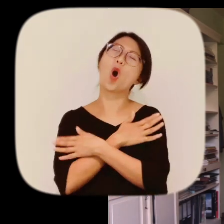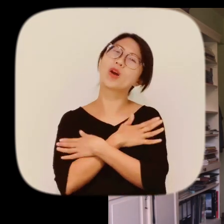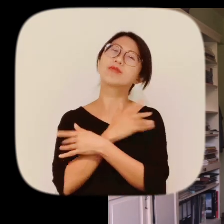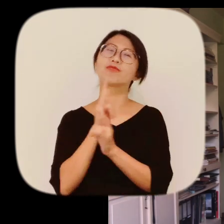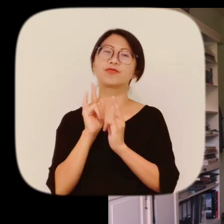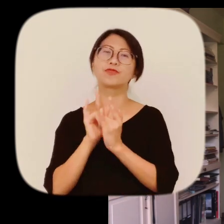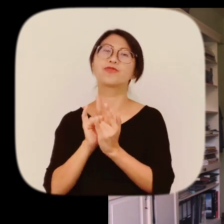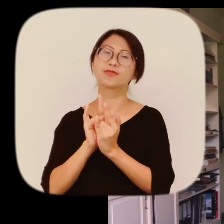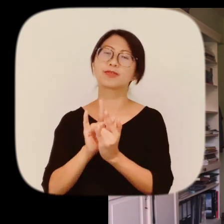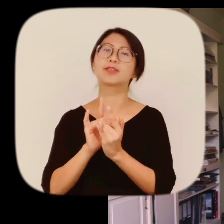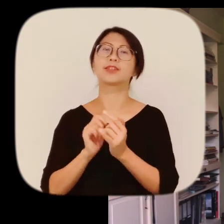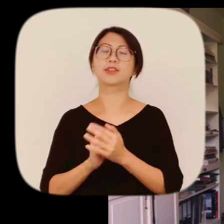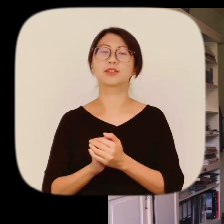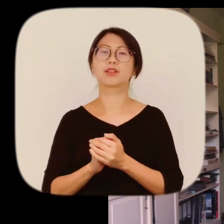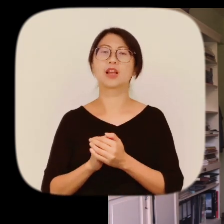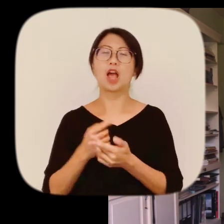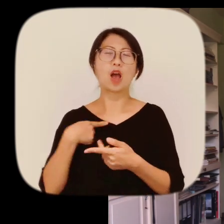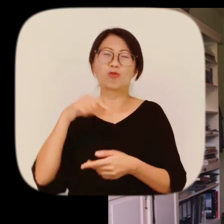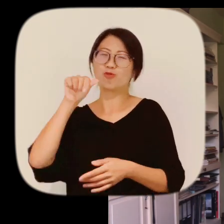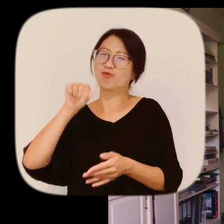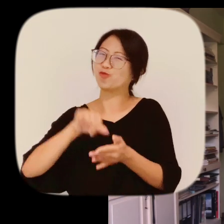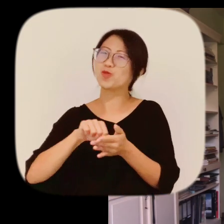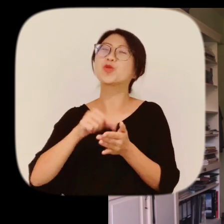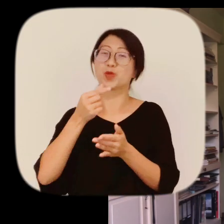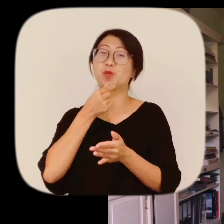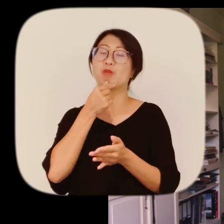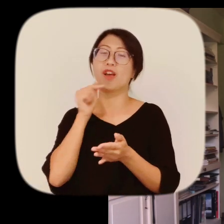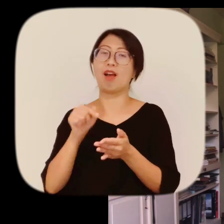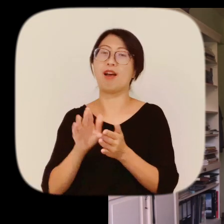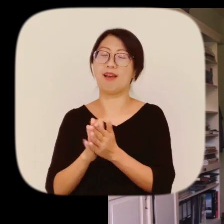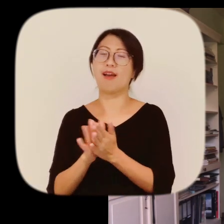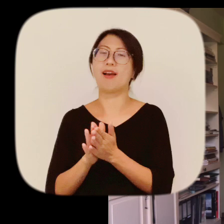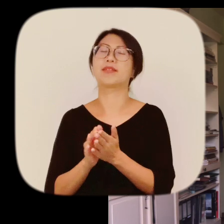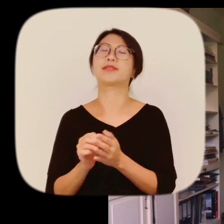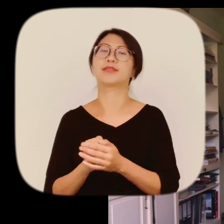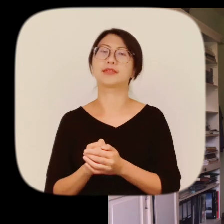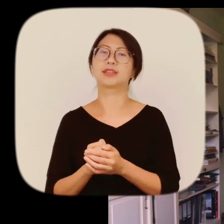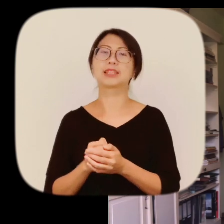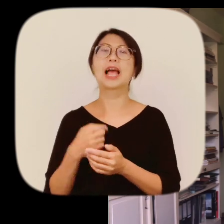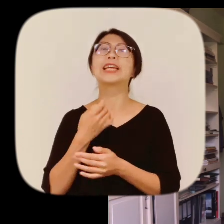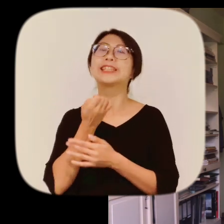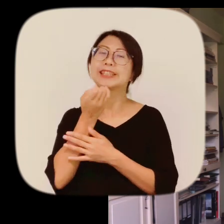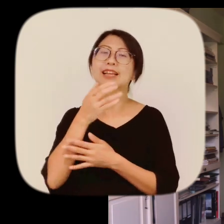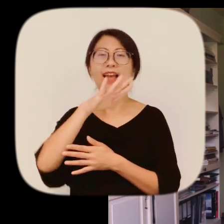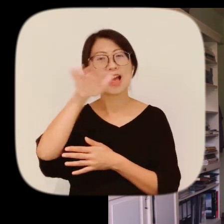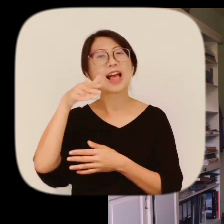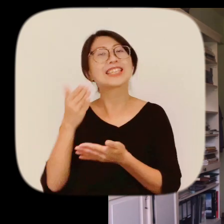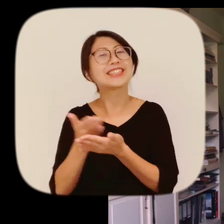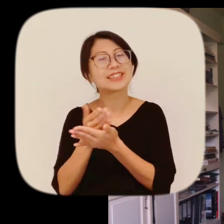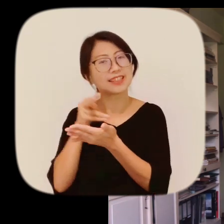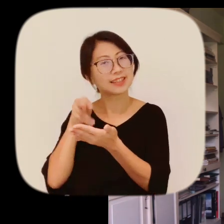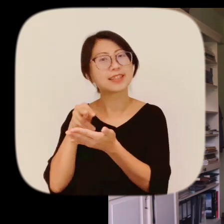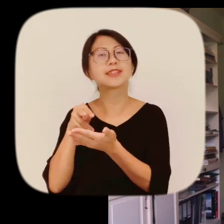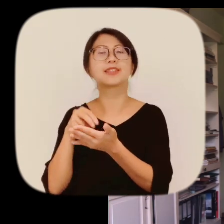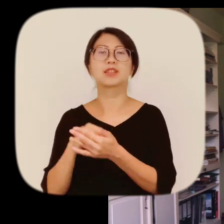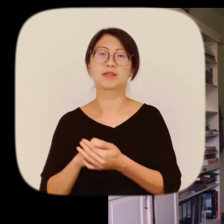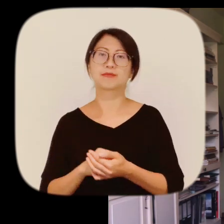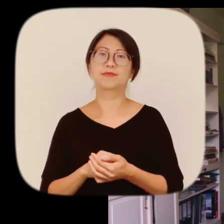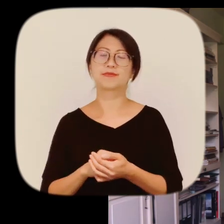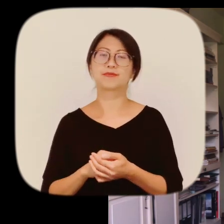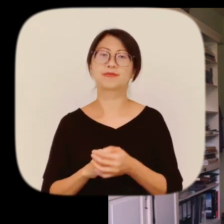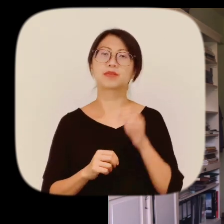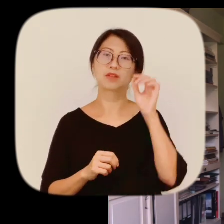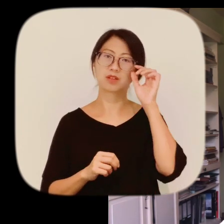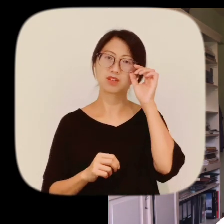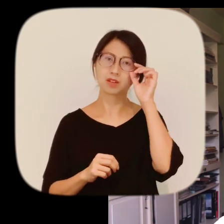一个爱情小说不过我觉得这本小说是我其中一本最喜欢的书我很建议大家可以试试